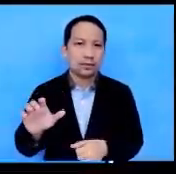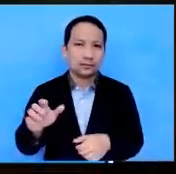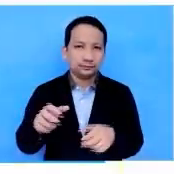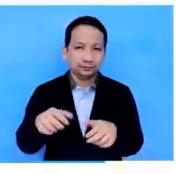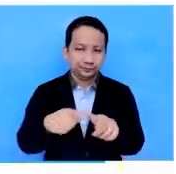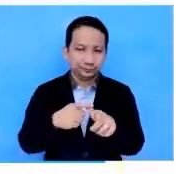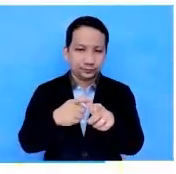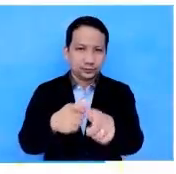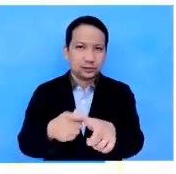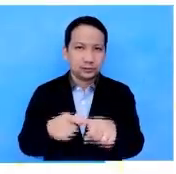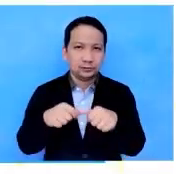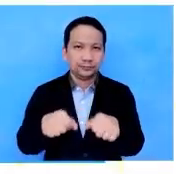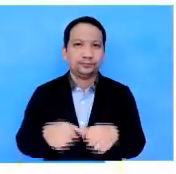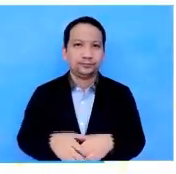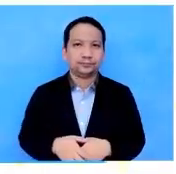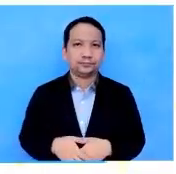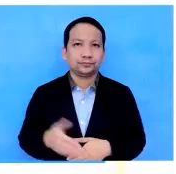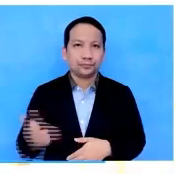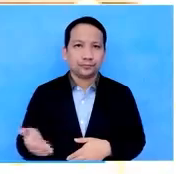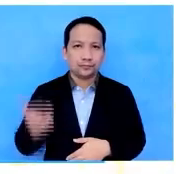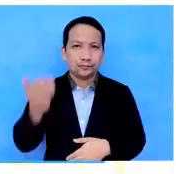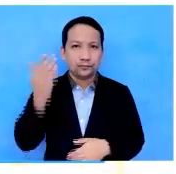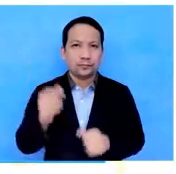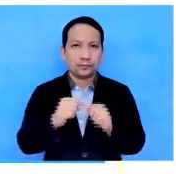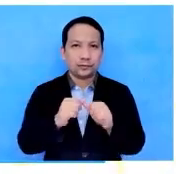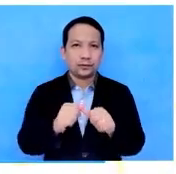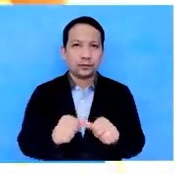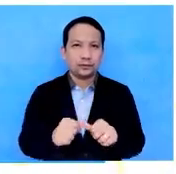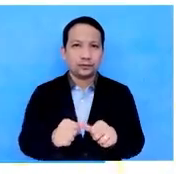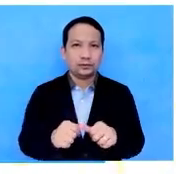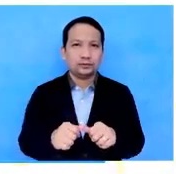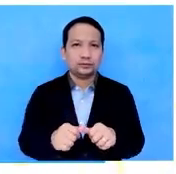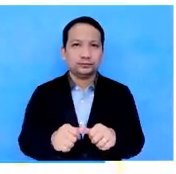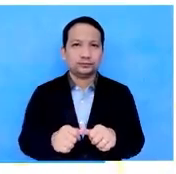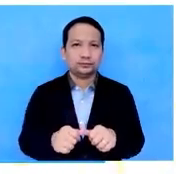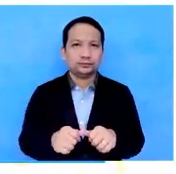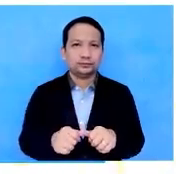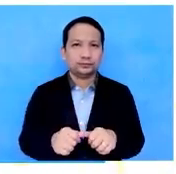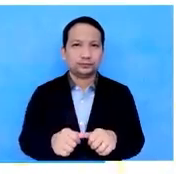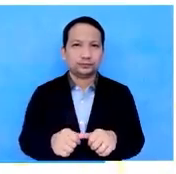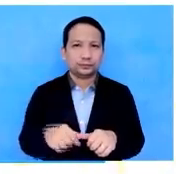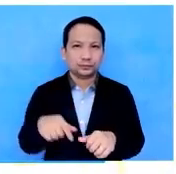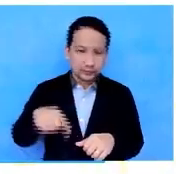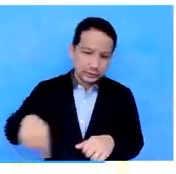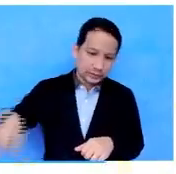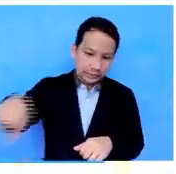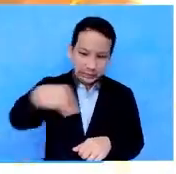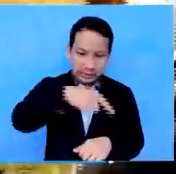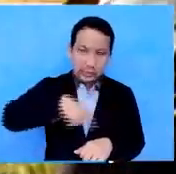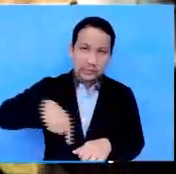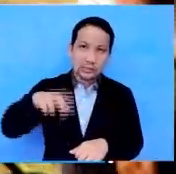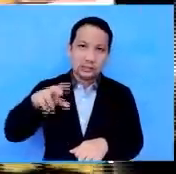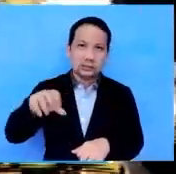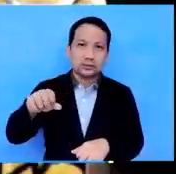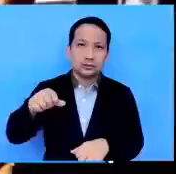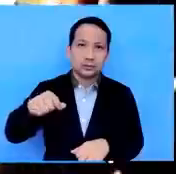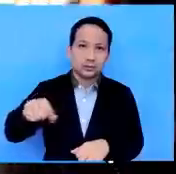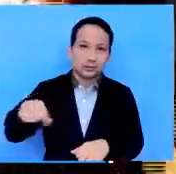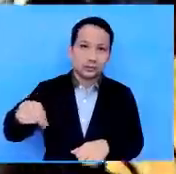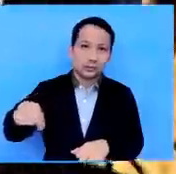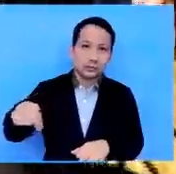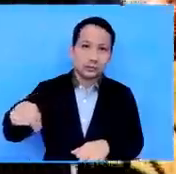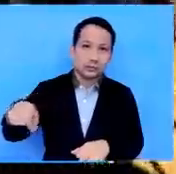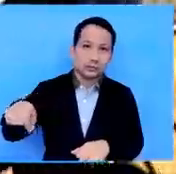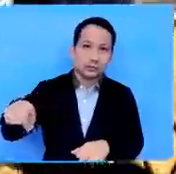kalabaw ah sa umaga po makikita niyo po yan ah meron po kaming oval Oo na bukid din po karito nakasakay sila sa